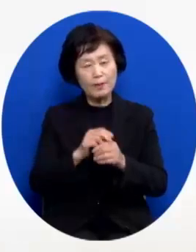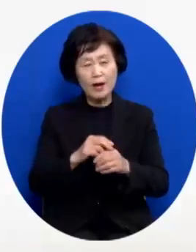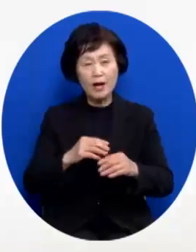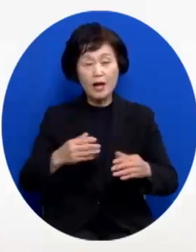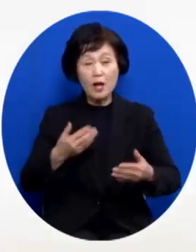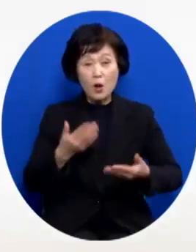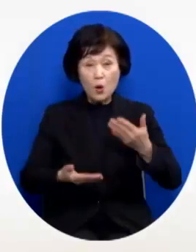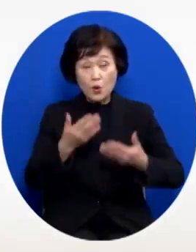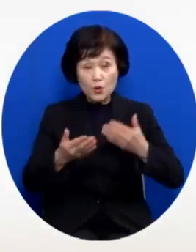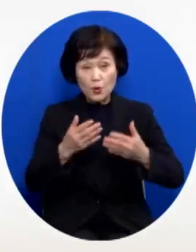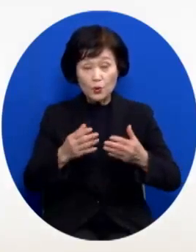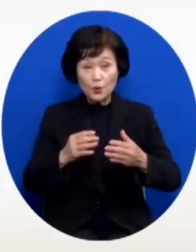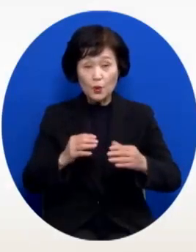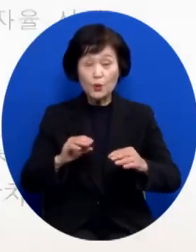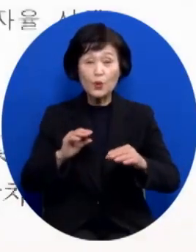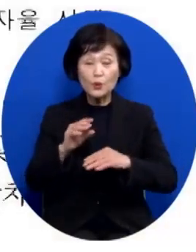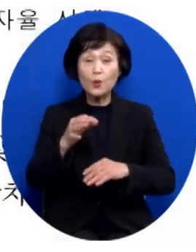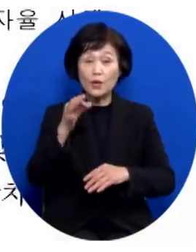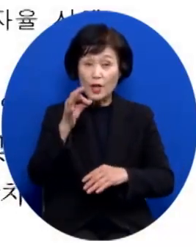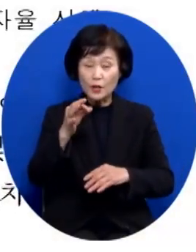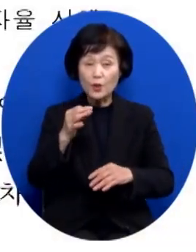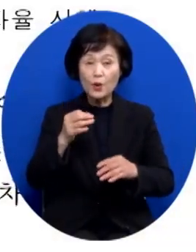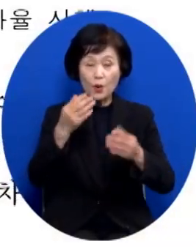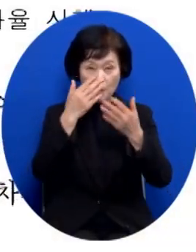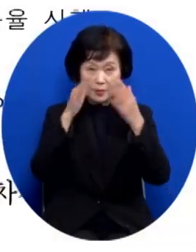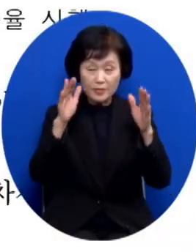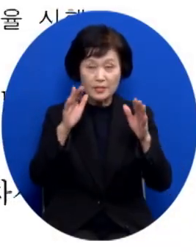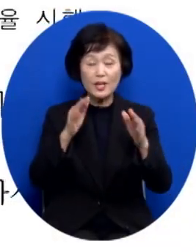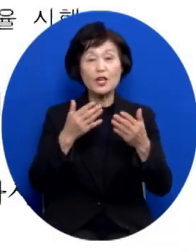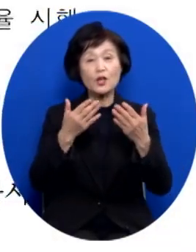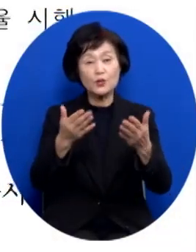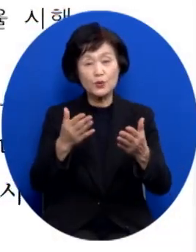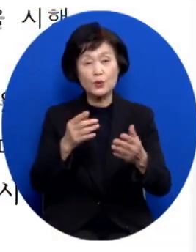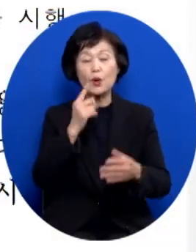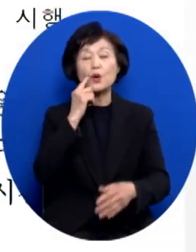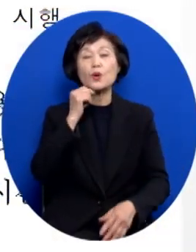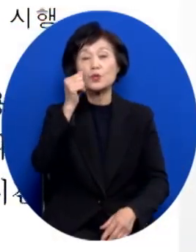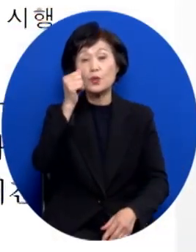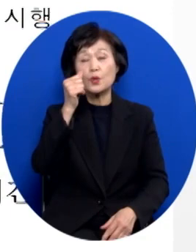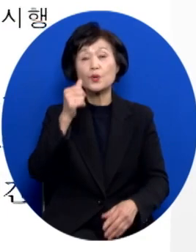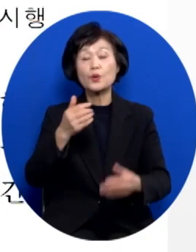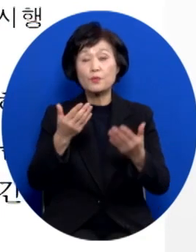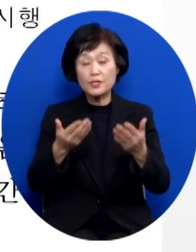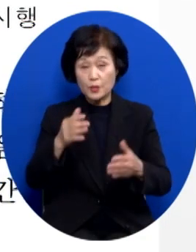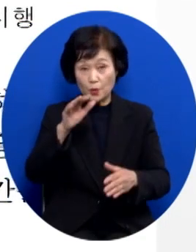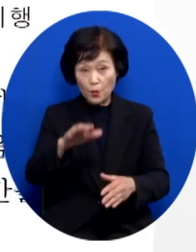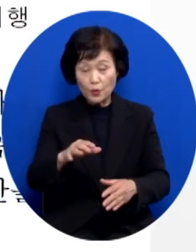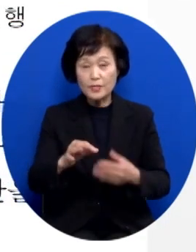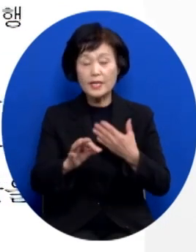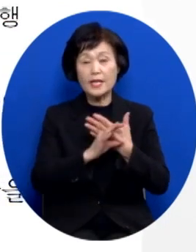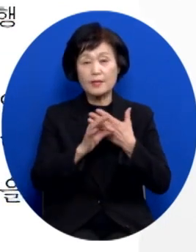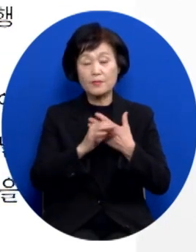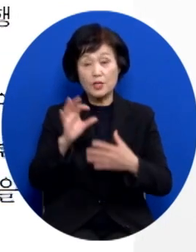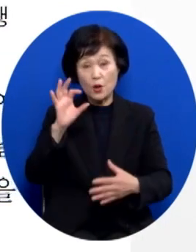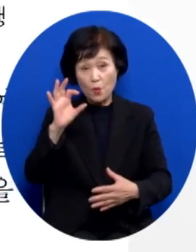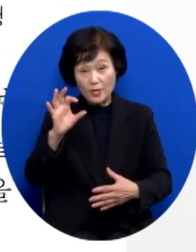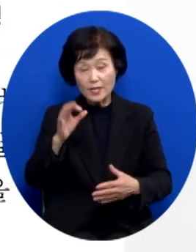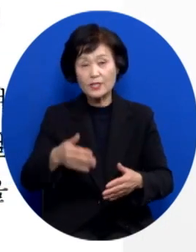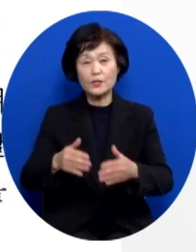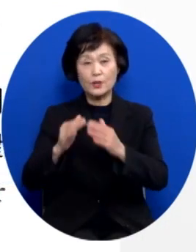고속도로 통행료를 면제하는 한편 고속도로 휴게소와 졸음쉼터에 임시 화장실을 확충하고